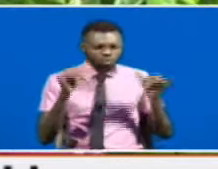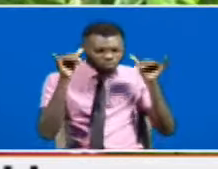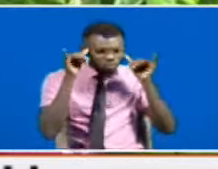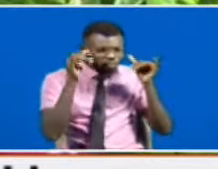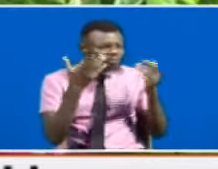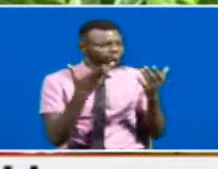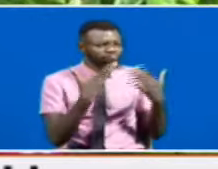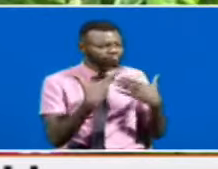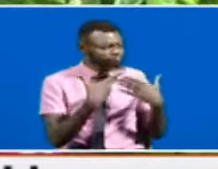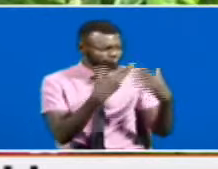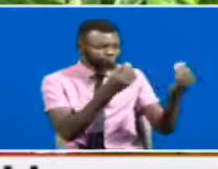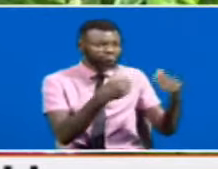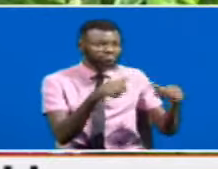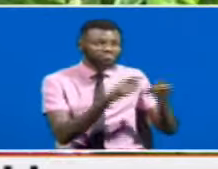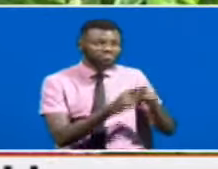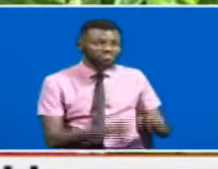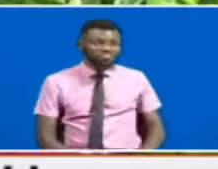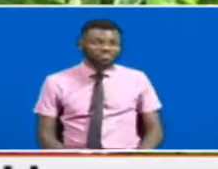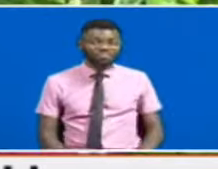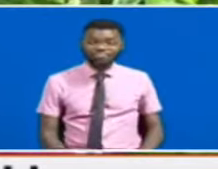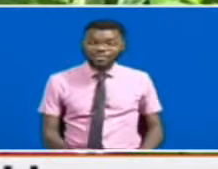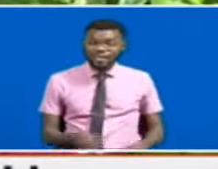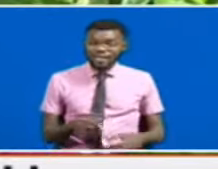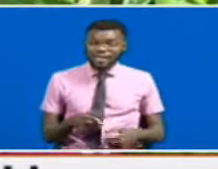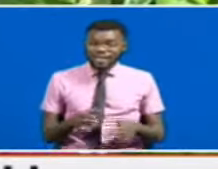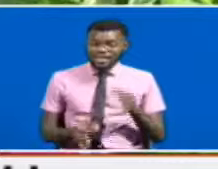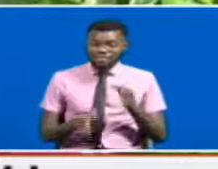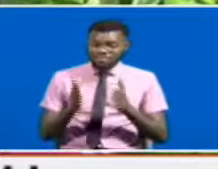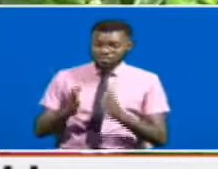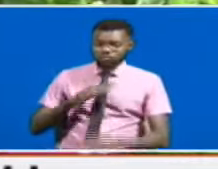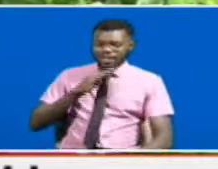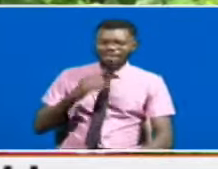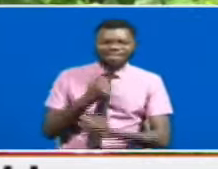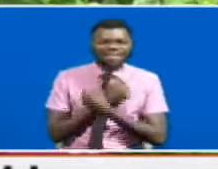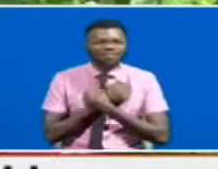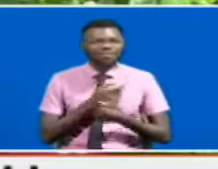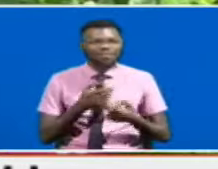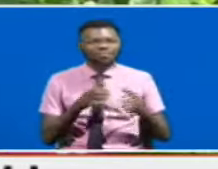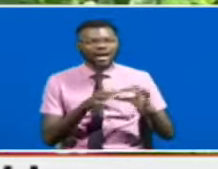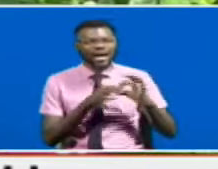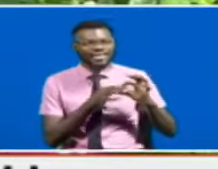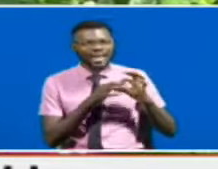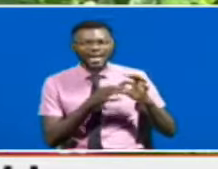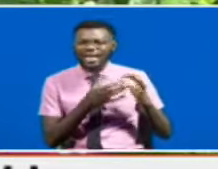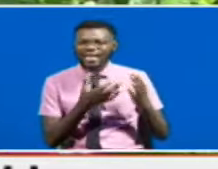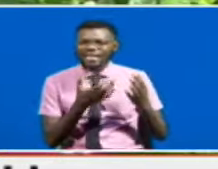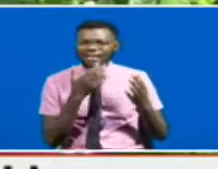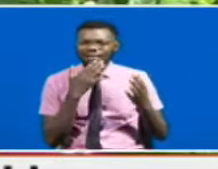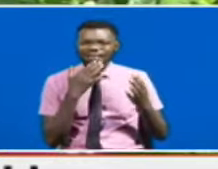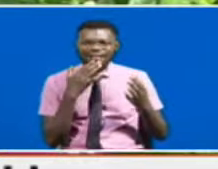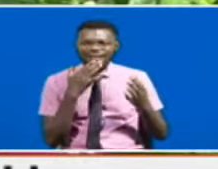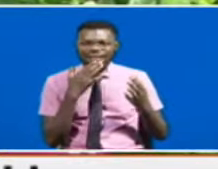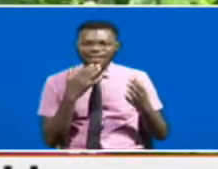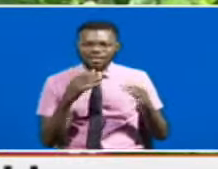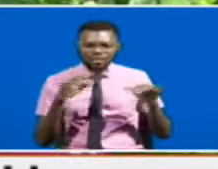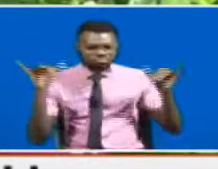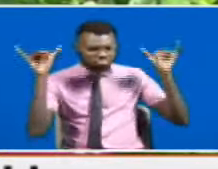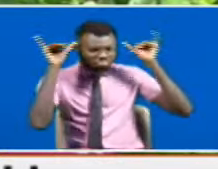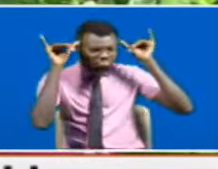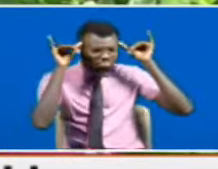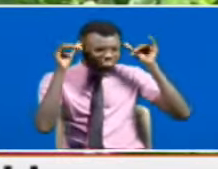Sababu tusipofanya hivo, kama alikuwa anapenda hii culture, unapata ng'ombe zinaendelea kuwa watu. Anasema Mungu nifanyia kienyeji